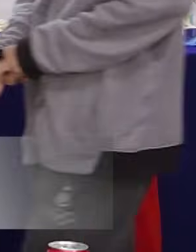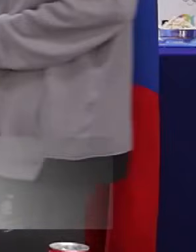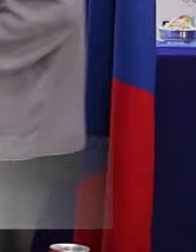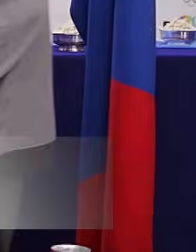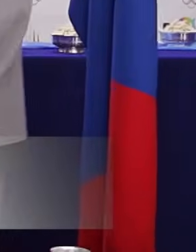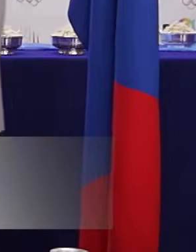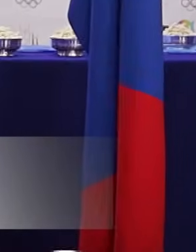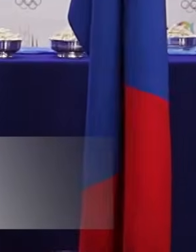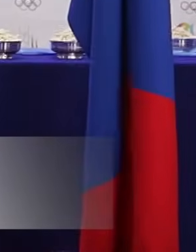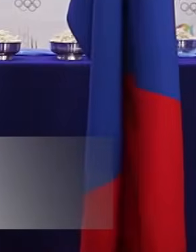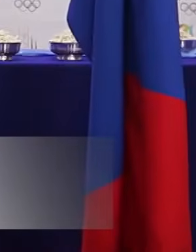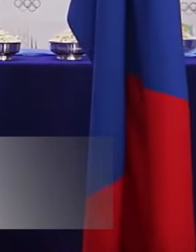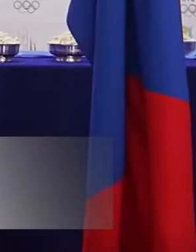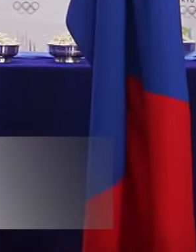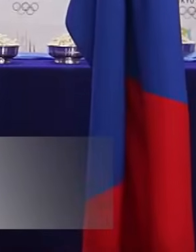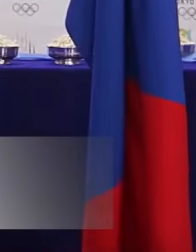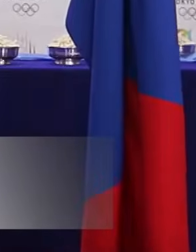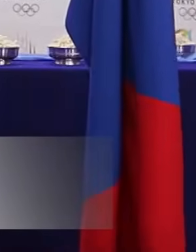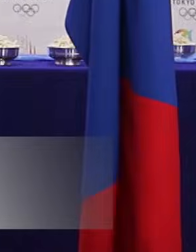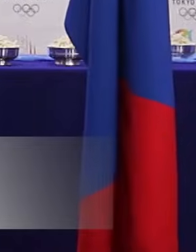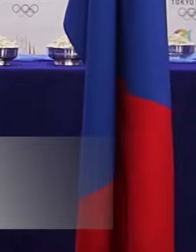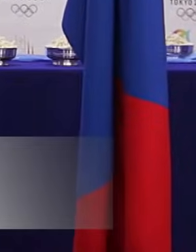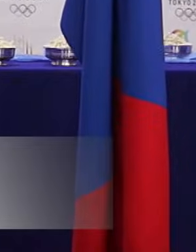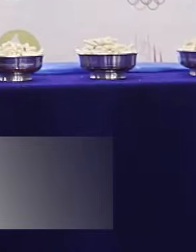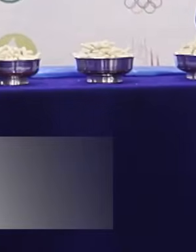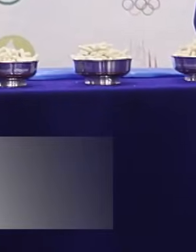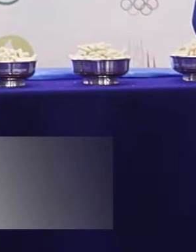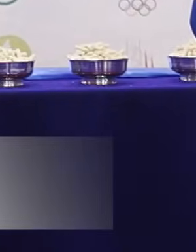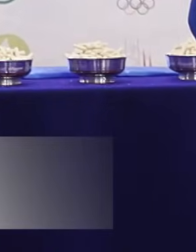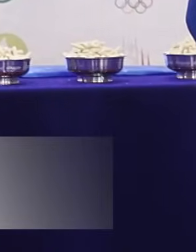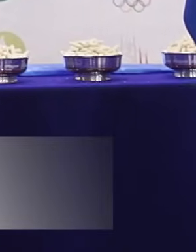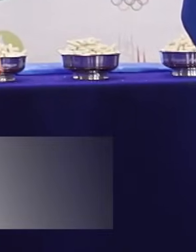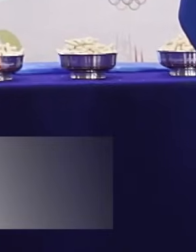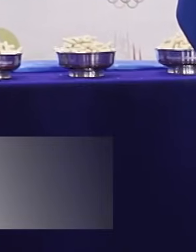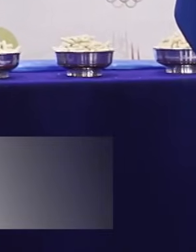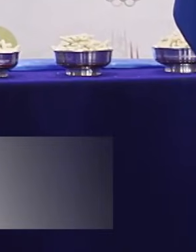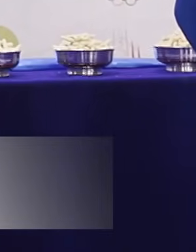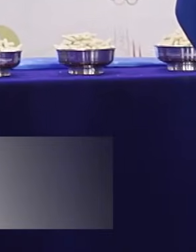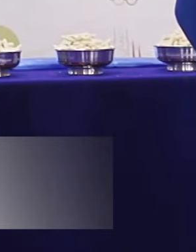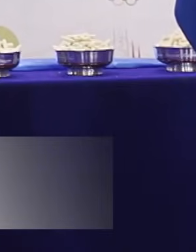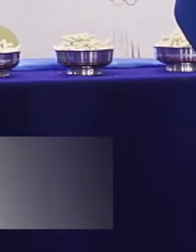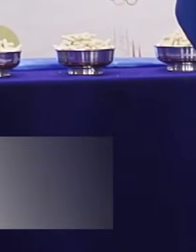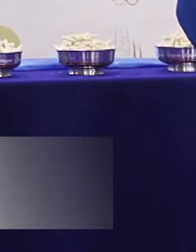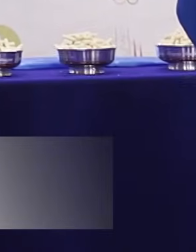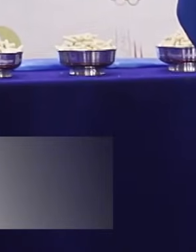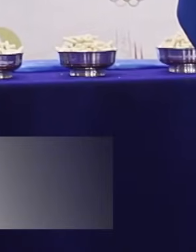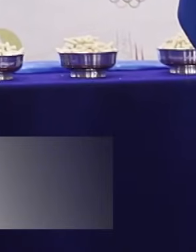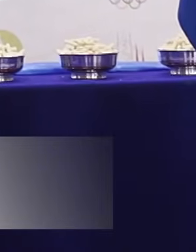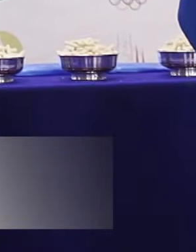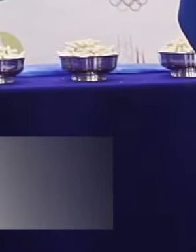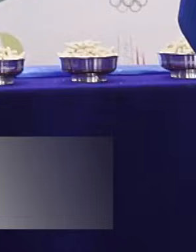эхлэх дэлхийн цумын тэмцээнд Монгол улсын гавь тамирчин эмэгтэй их мастер Мөнгөн Туул тэргүүтэй шилдэг шатарчид оролцох юм а.